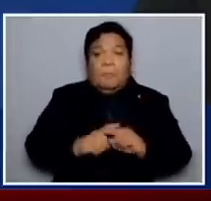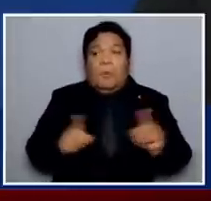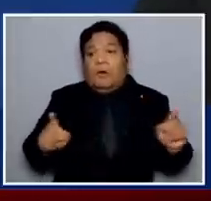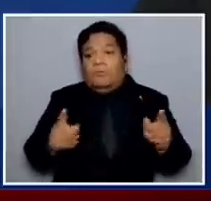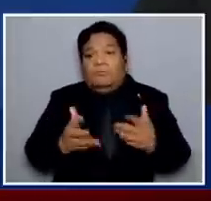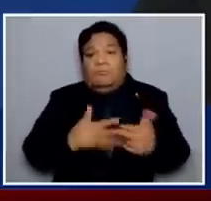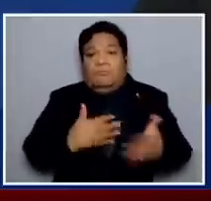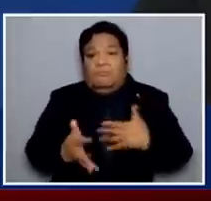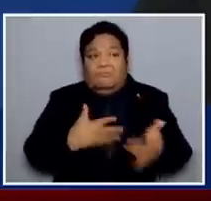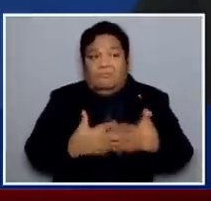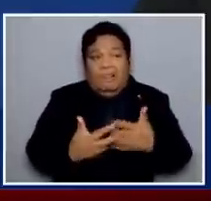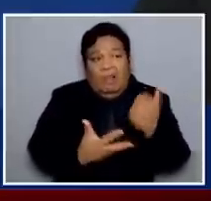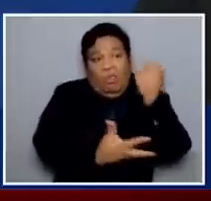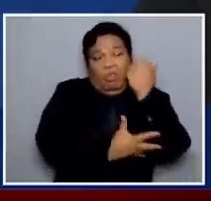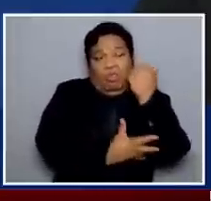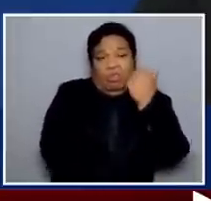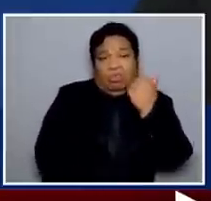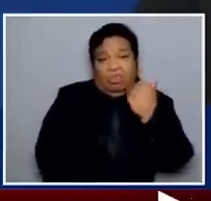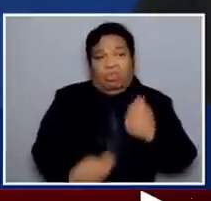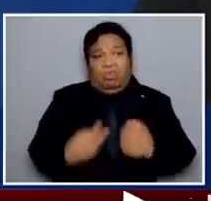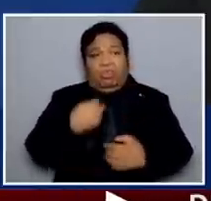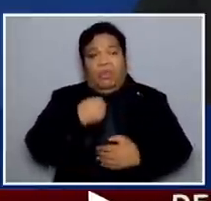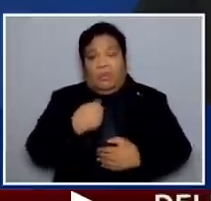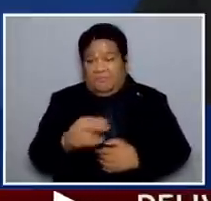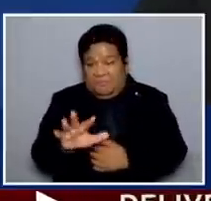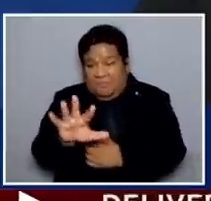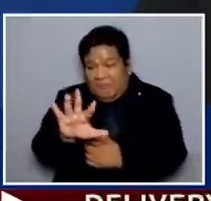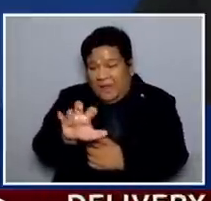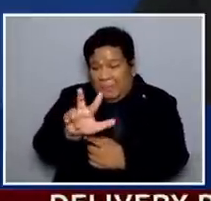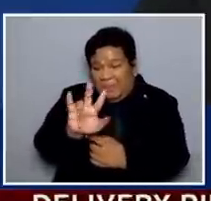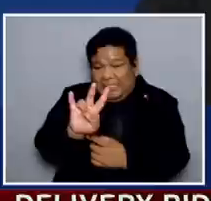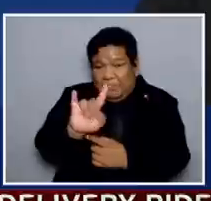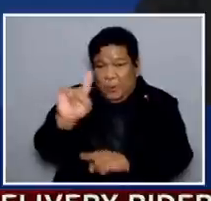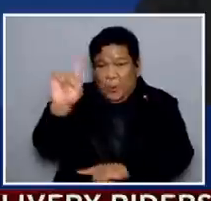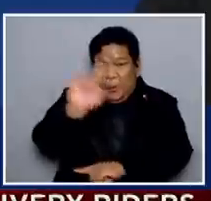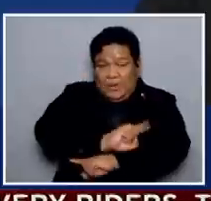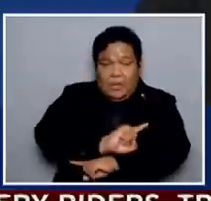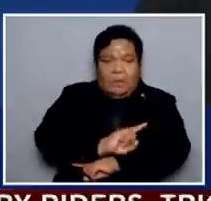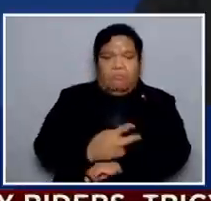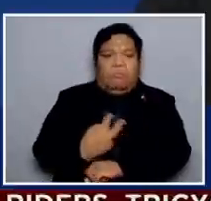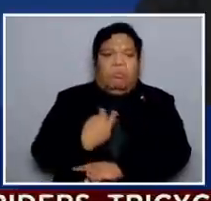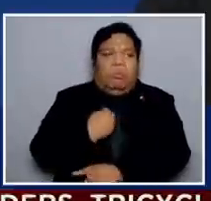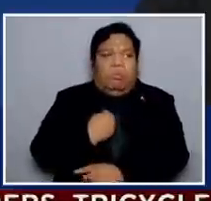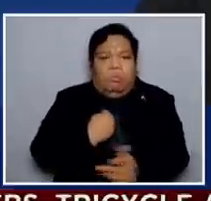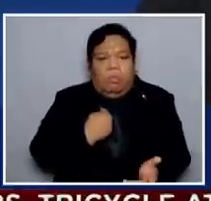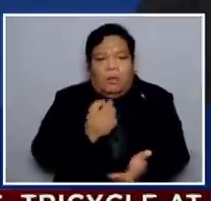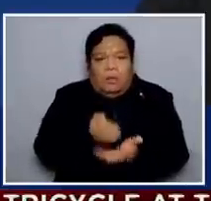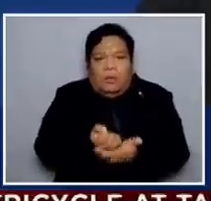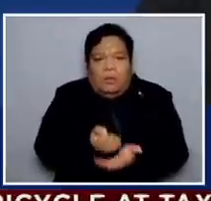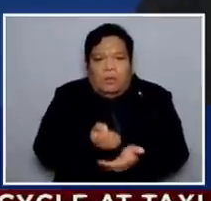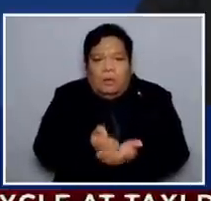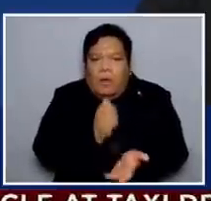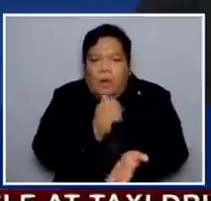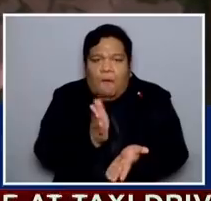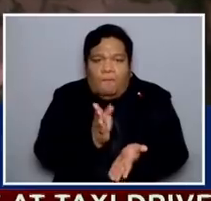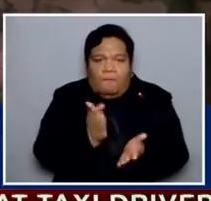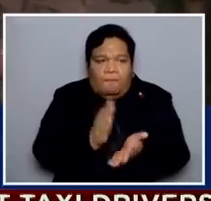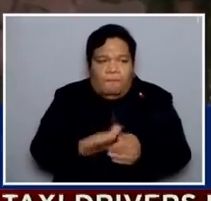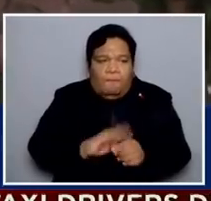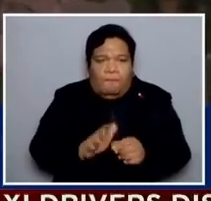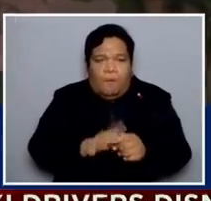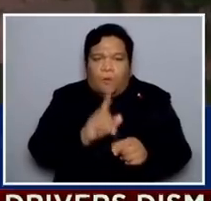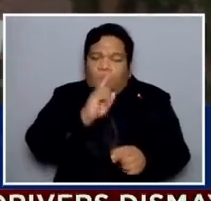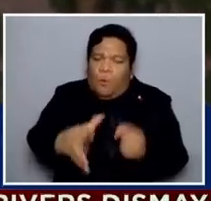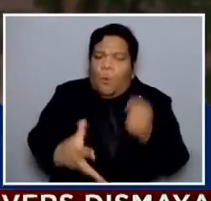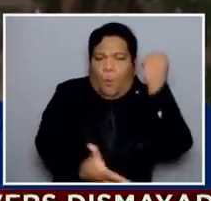sa kahirapan, 537 is the number na lunod na talaga. Drowning in poverty, di ba?